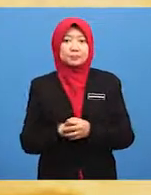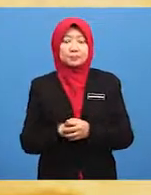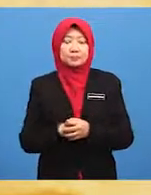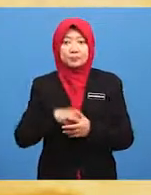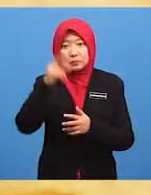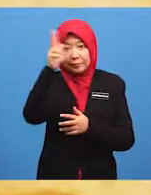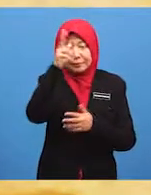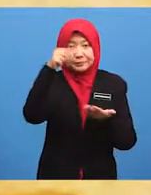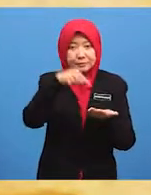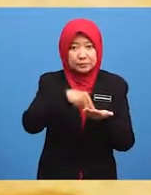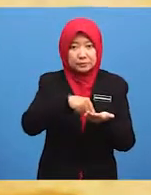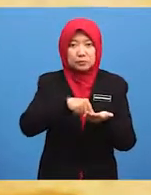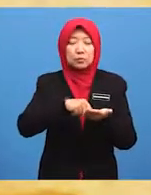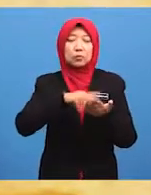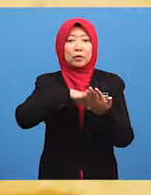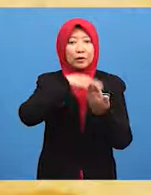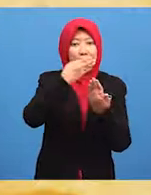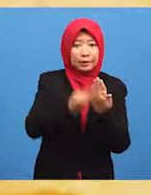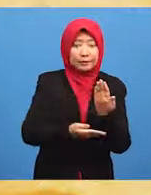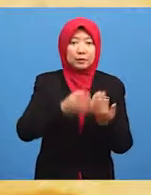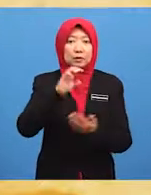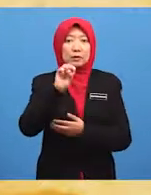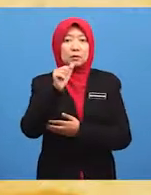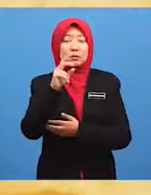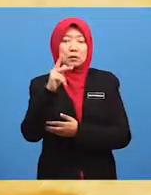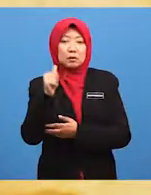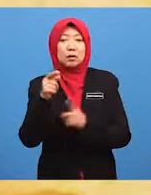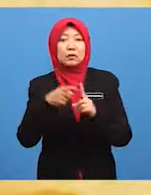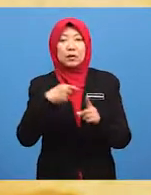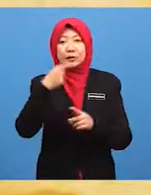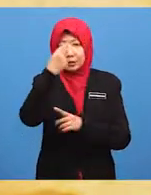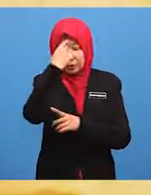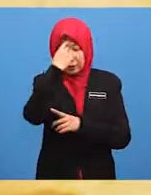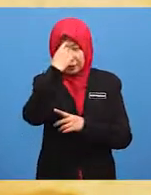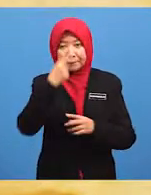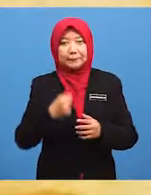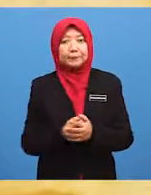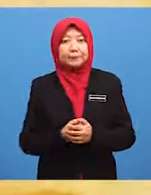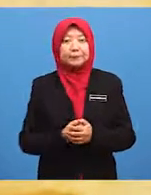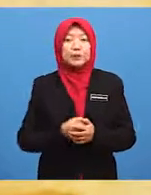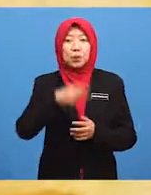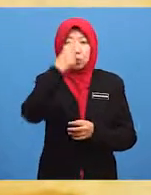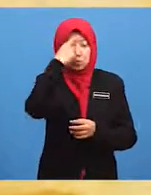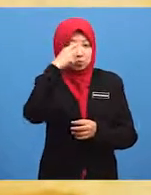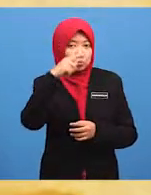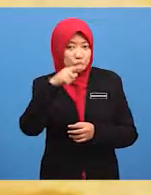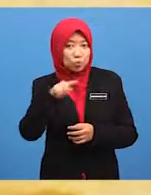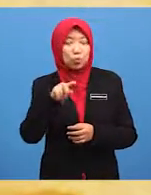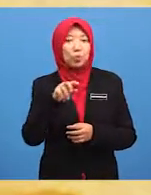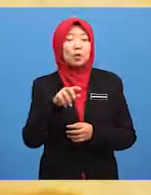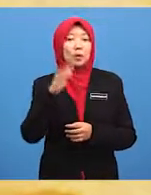Funan menggunakan kalender Saka yang berasal dari India. Untuk pengetahuan